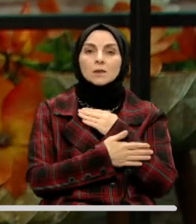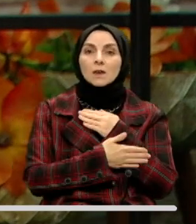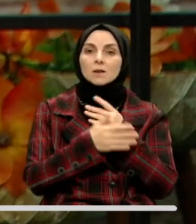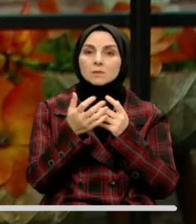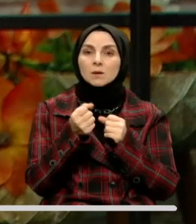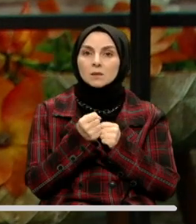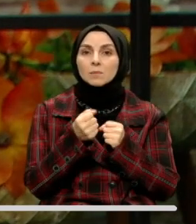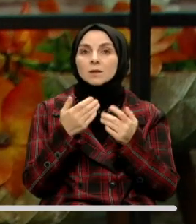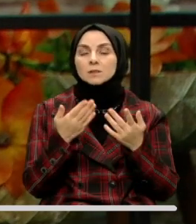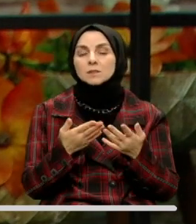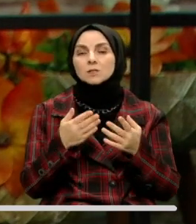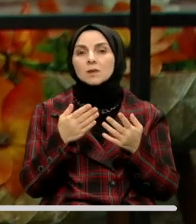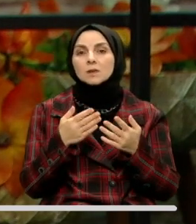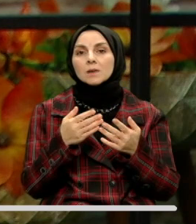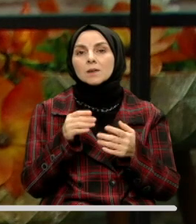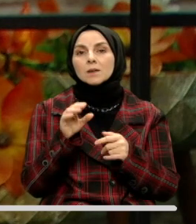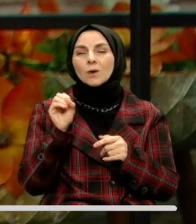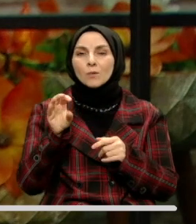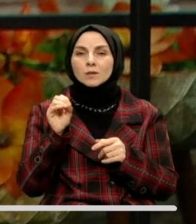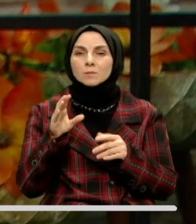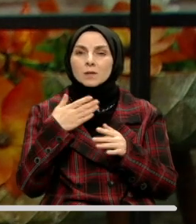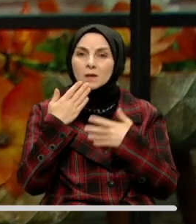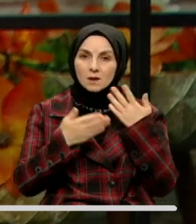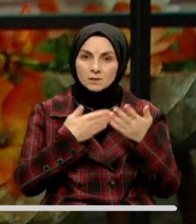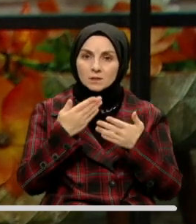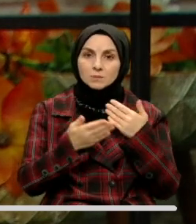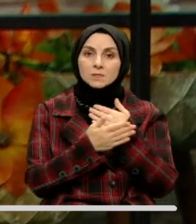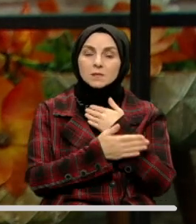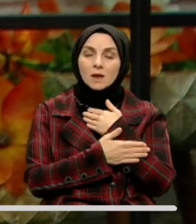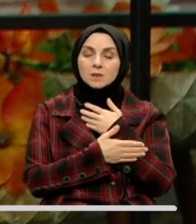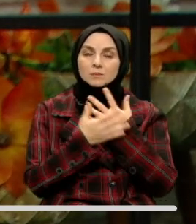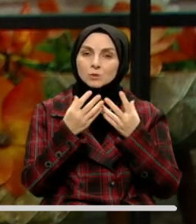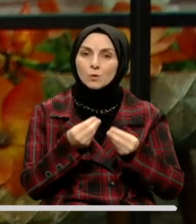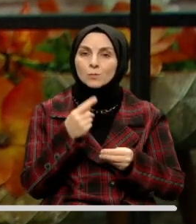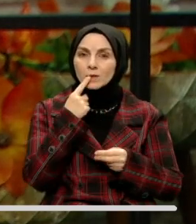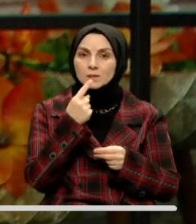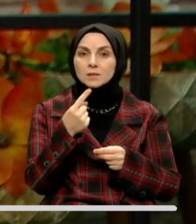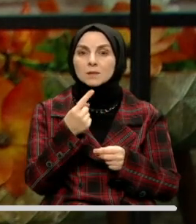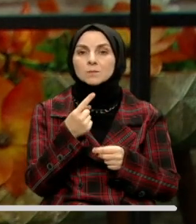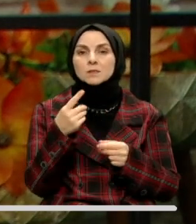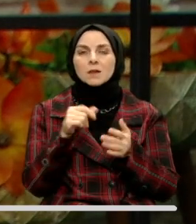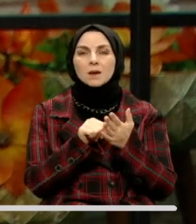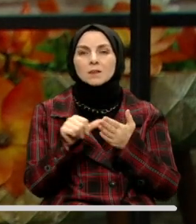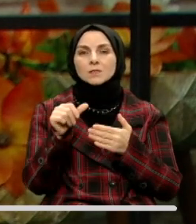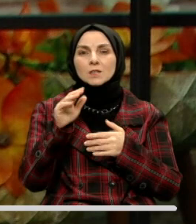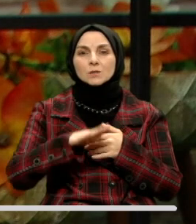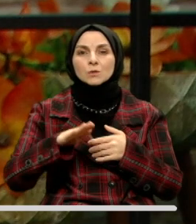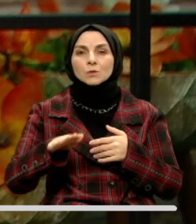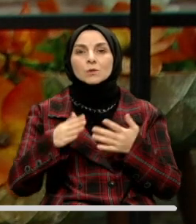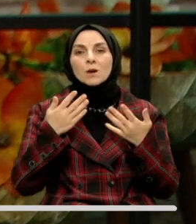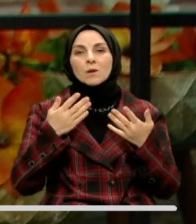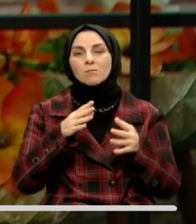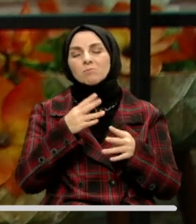belki rehber öğretmenini anlatmasını, sınıf öğretmenini anlatmasını sağlamak. Çünkü dediğimiz, söylediğimiz her şey çocuğa